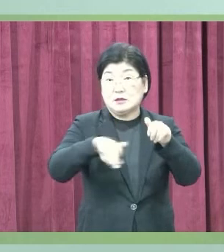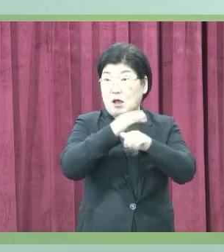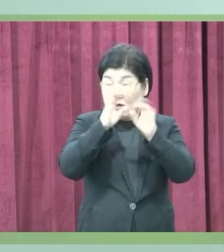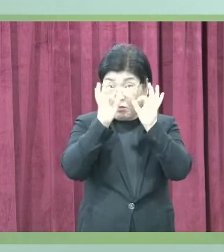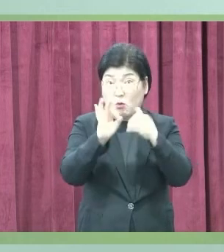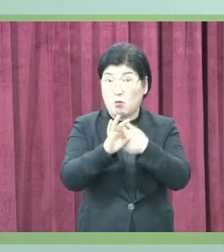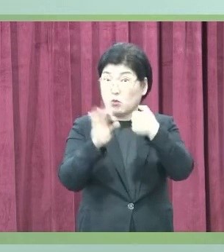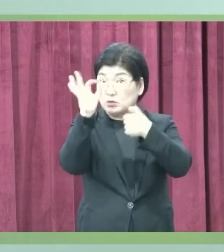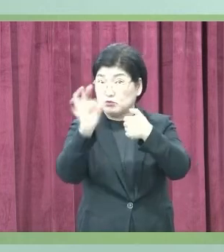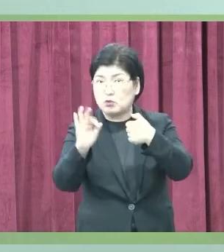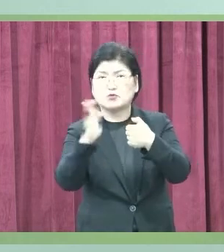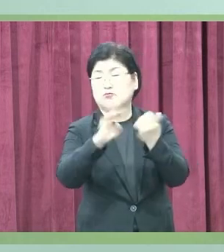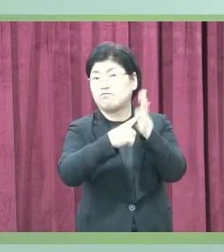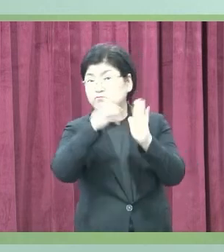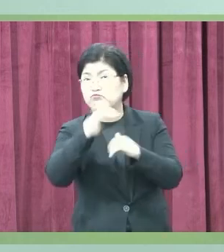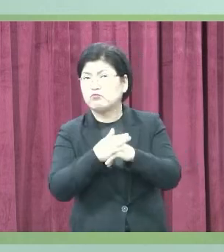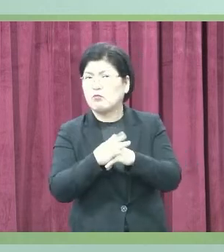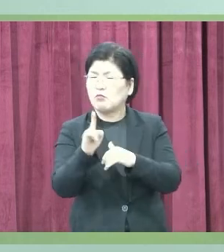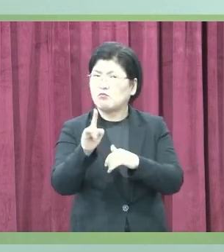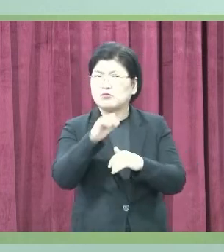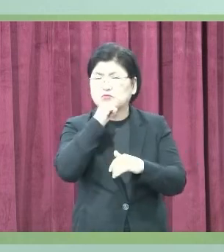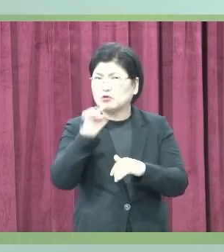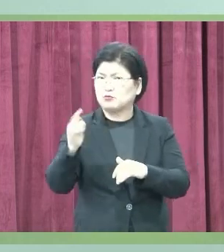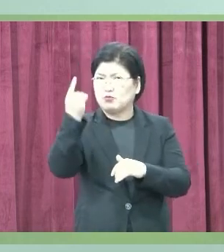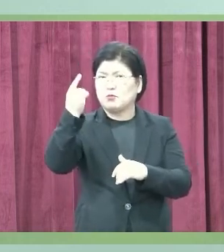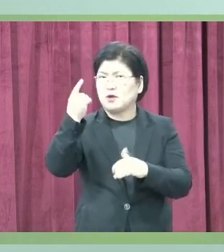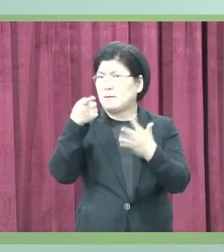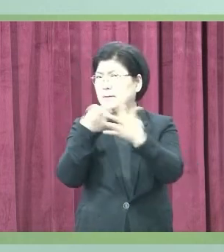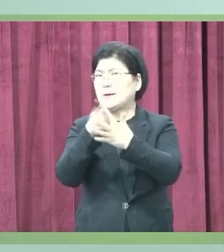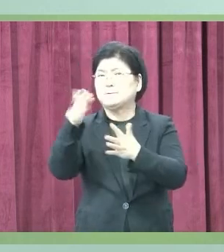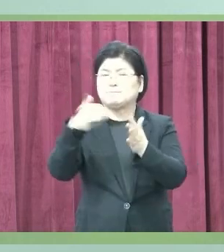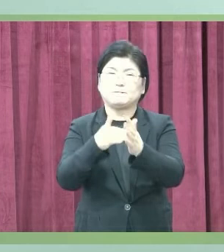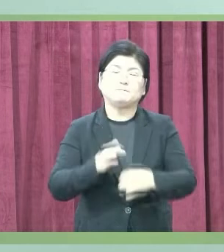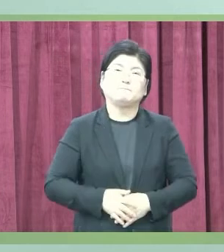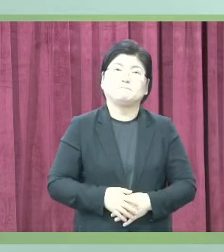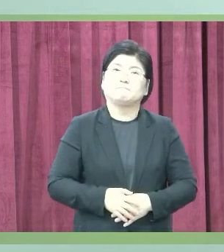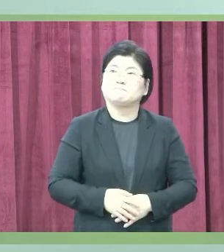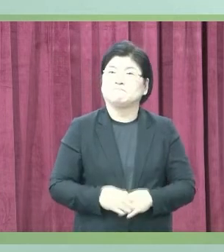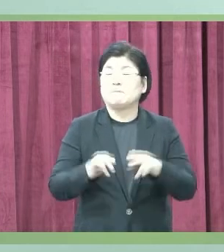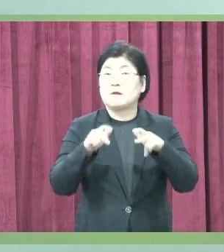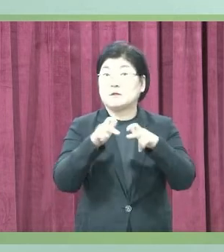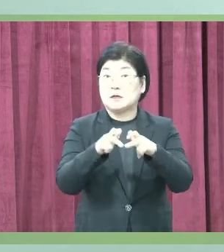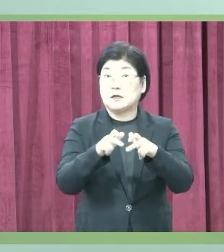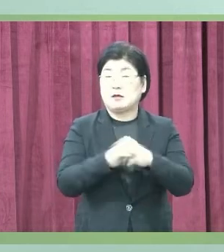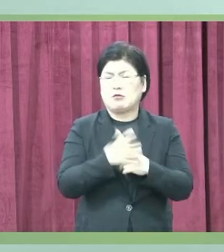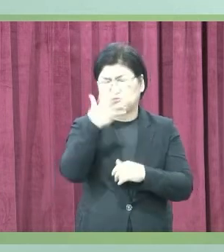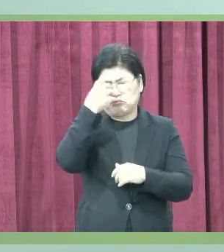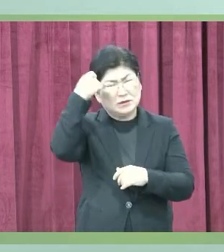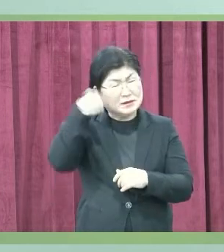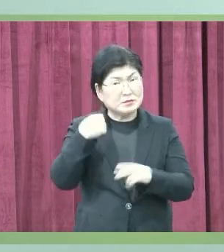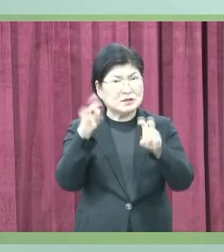50% 비율을 보이고 있어서요. 다소 높게 나타났음을 알 수가 있습니다. 장애인이 우울감을 느끼는